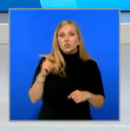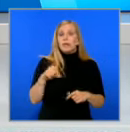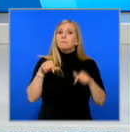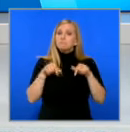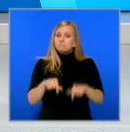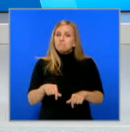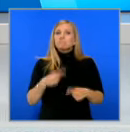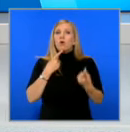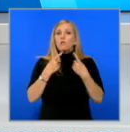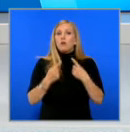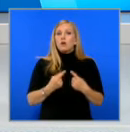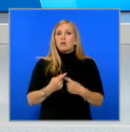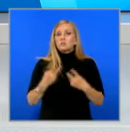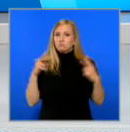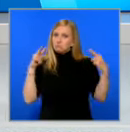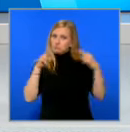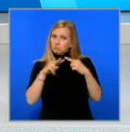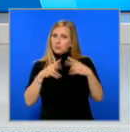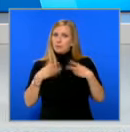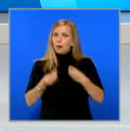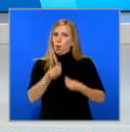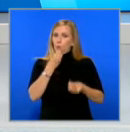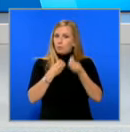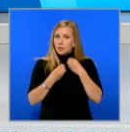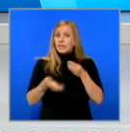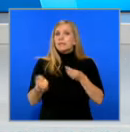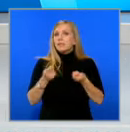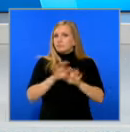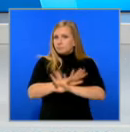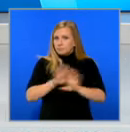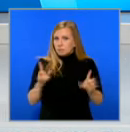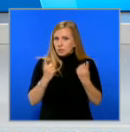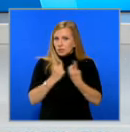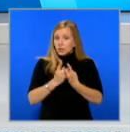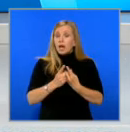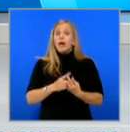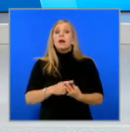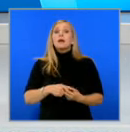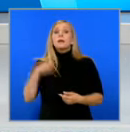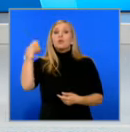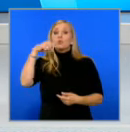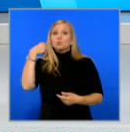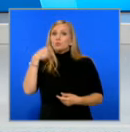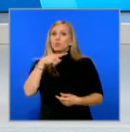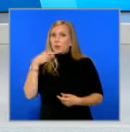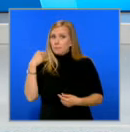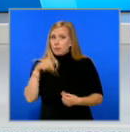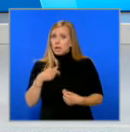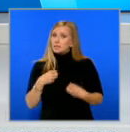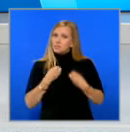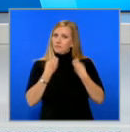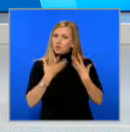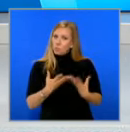четири очи и имаха пищен официален обяд след срещата руският президент заяви че вижда възможности за военно